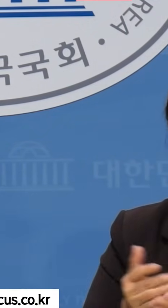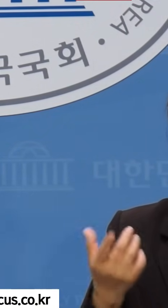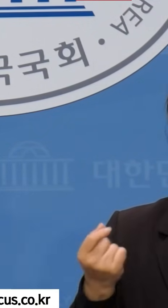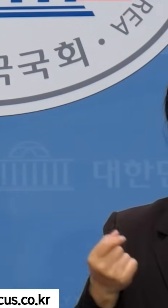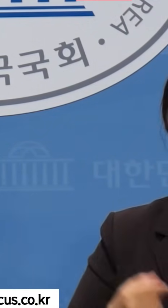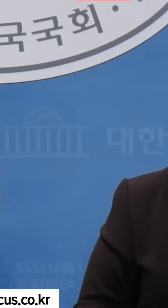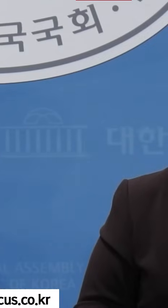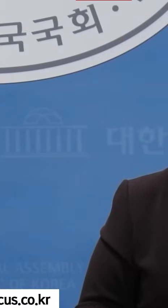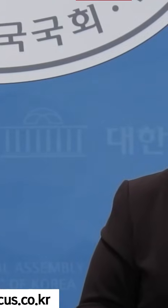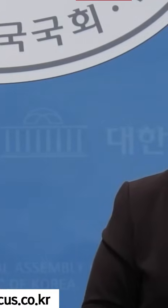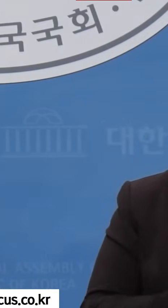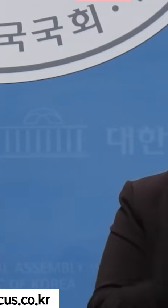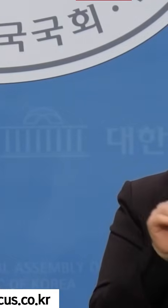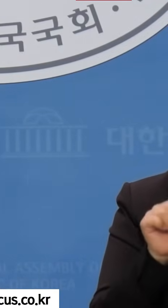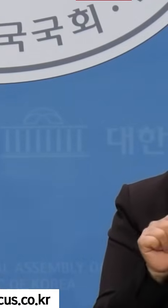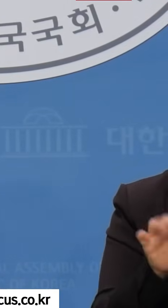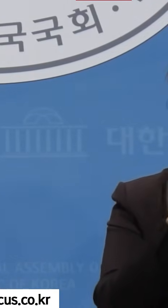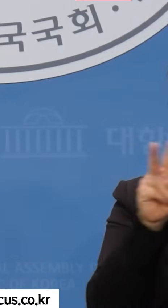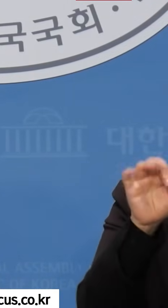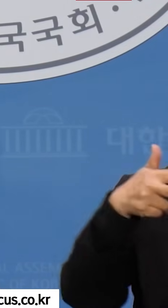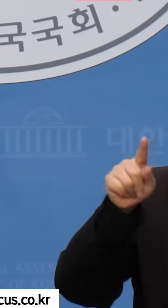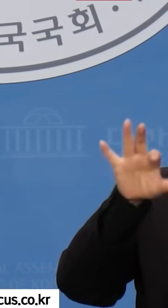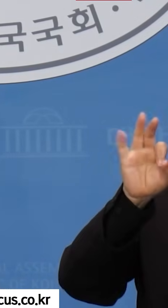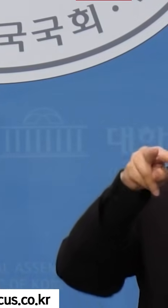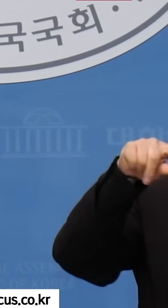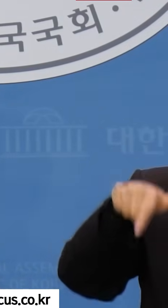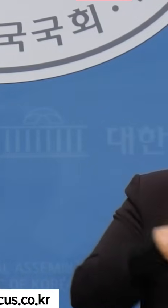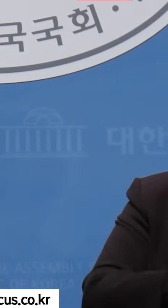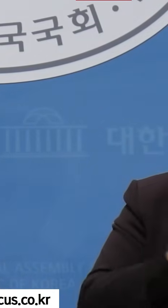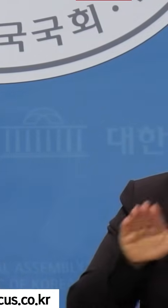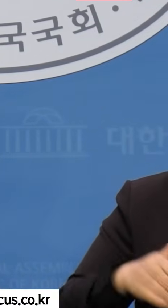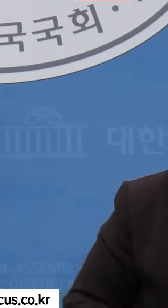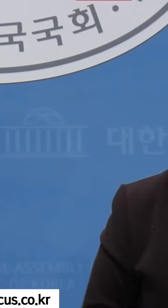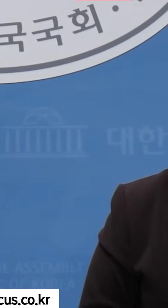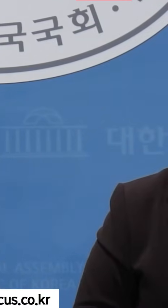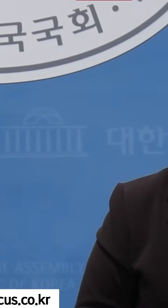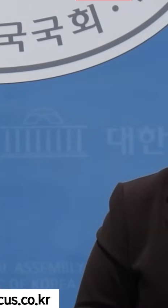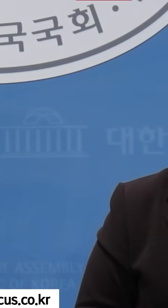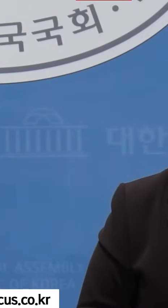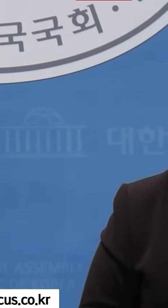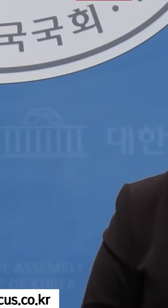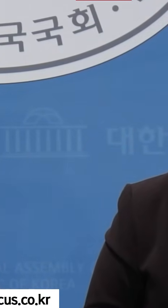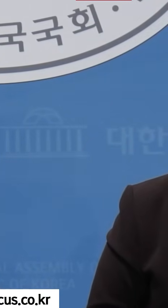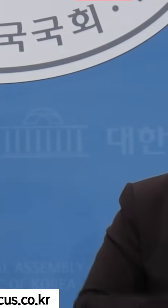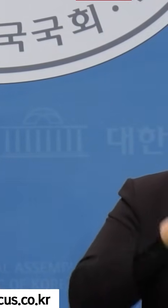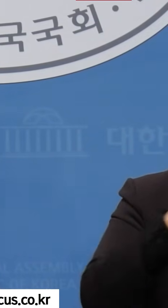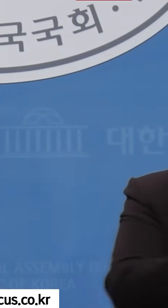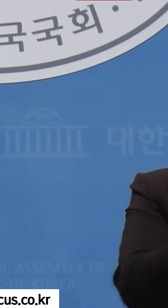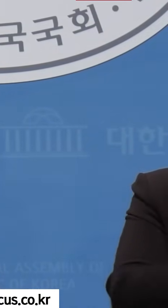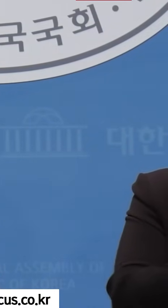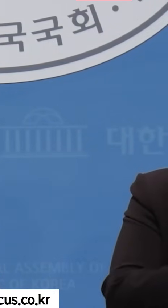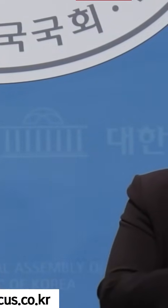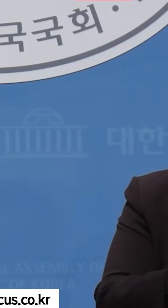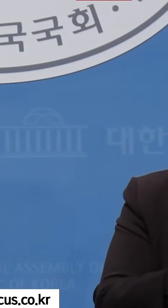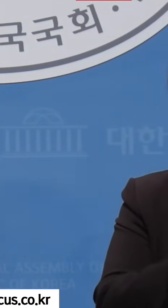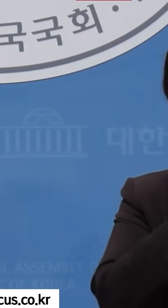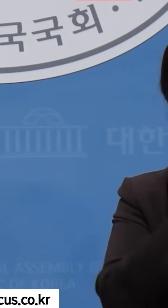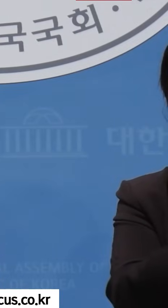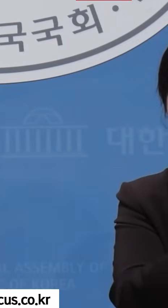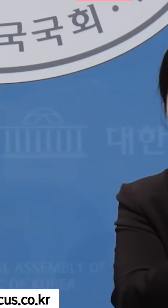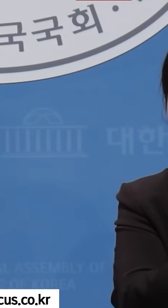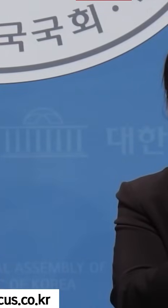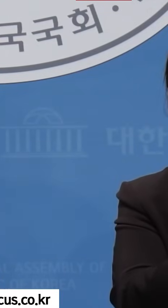싶습니다. 이상입니다. 안녕하십니까. 양정숙 의원입니다. 동일한 국정농단이라는